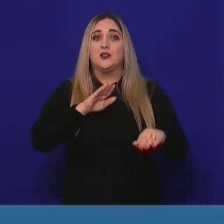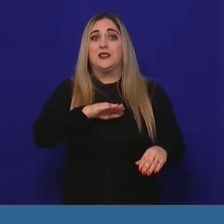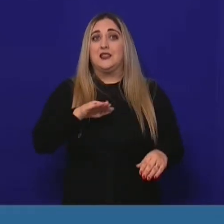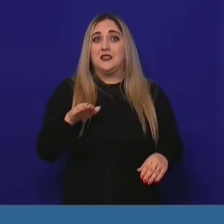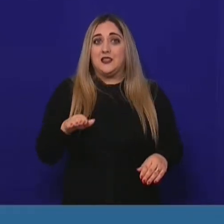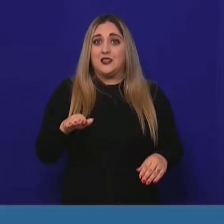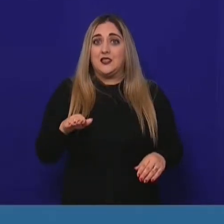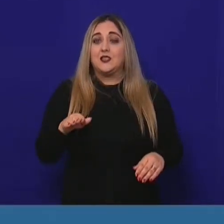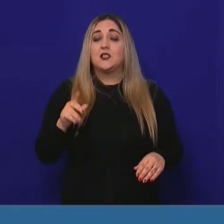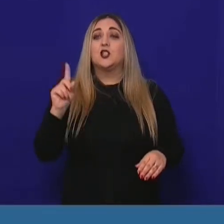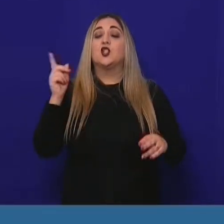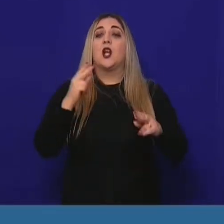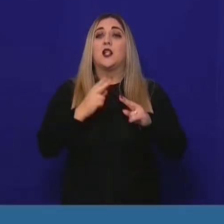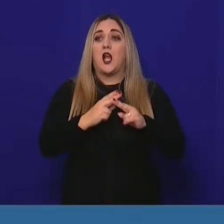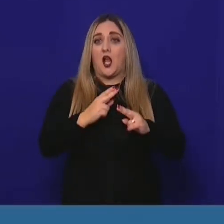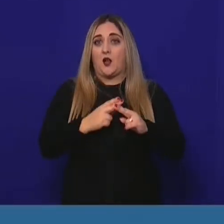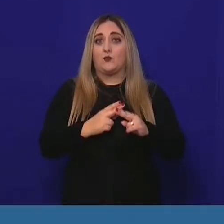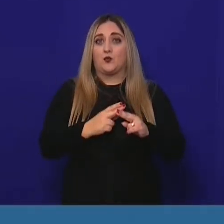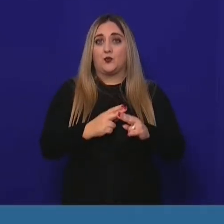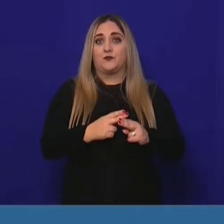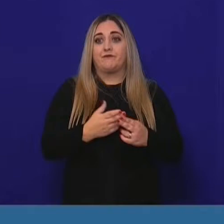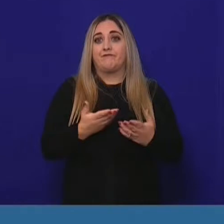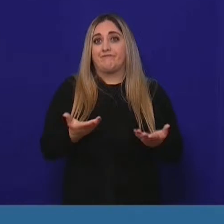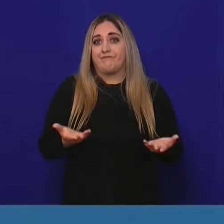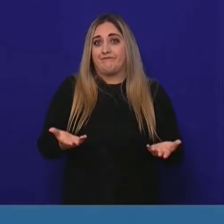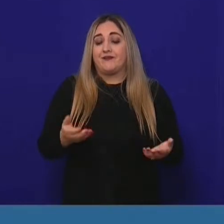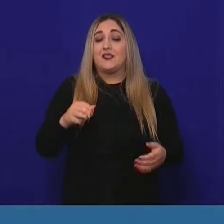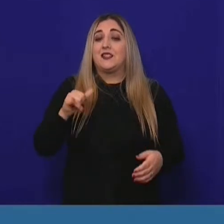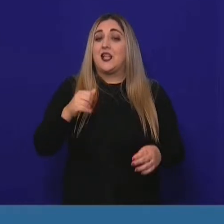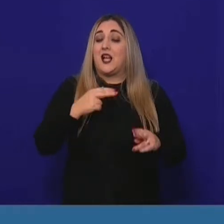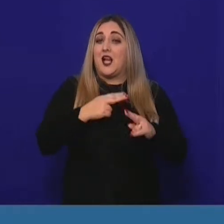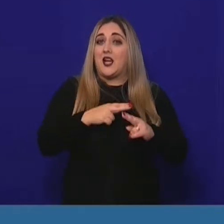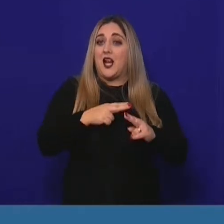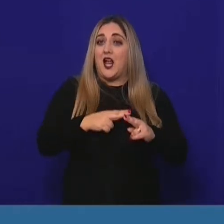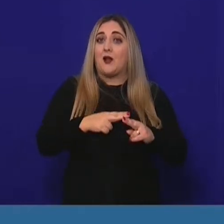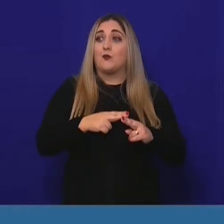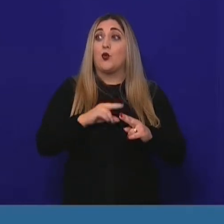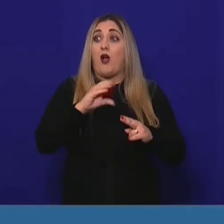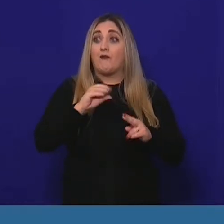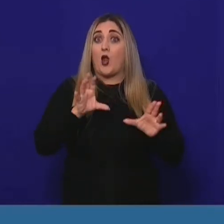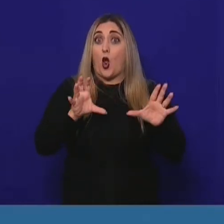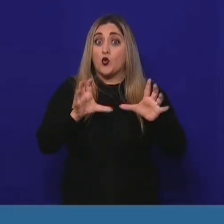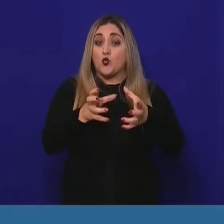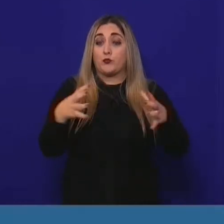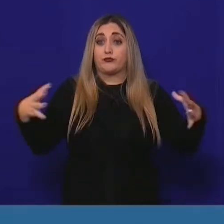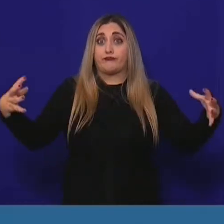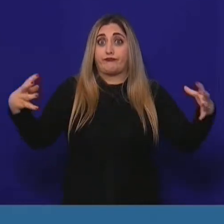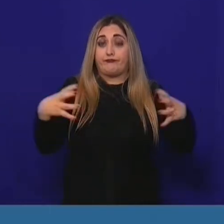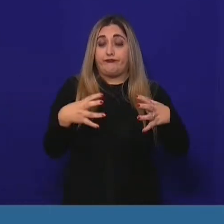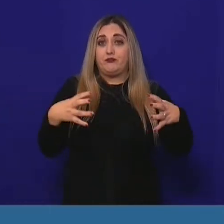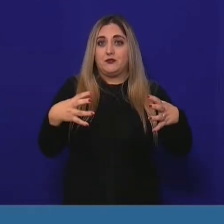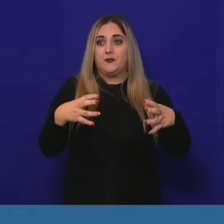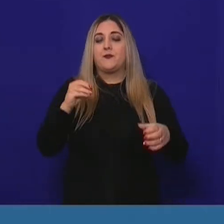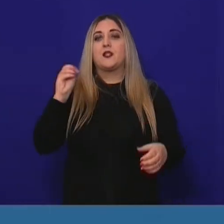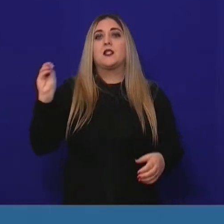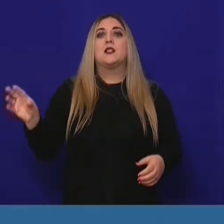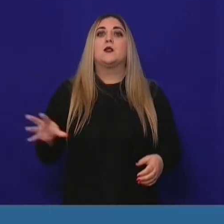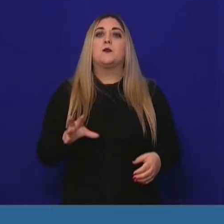kollha x'ankunu qegħdin nagħmlu f'dawn il-ġranet. Għaliex jekk nkunu qegħdin niltaqgħu flimkien, speċjalment jekk pereżempju jkunu